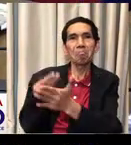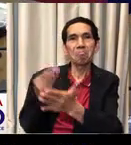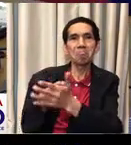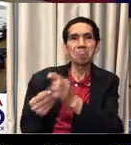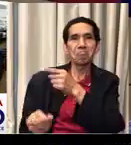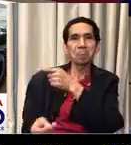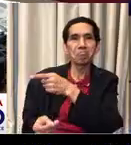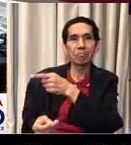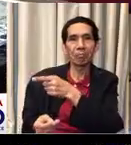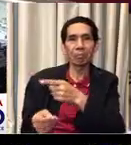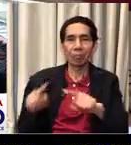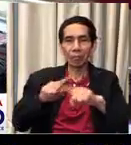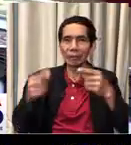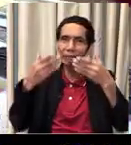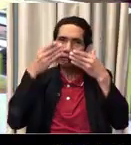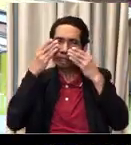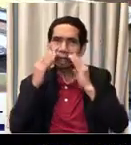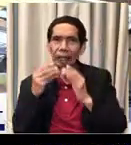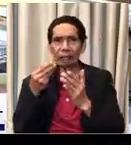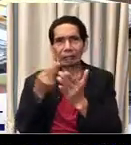Talaga lang ang nakalulungkot,